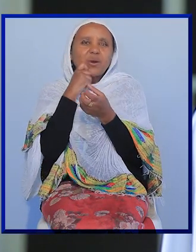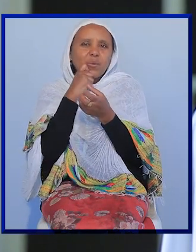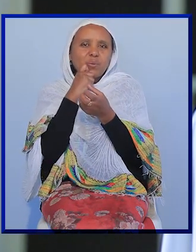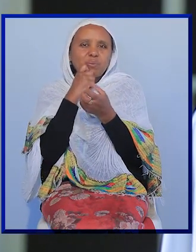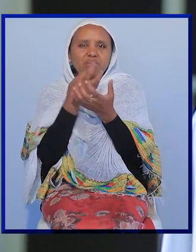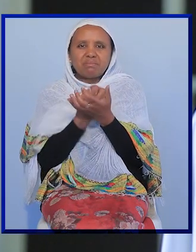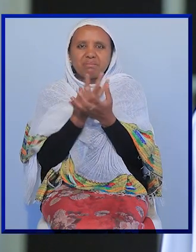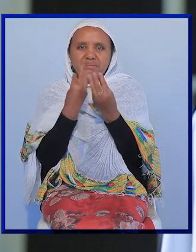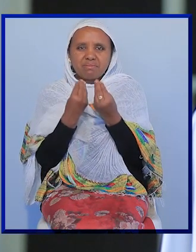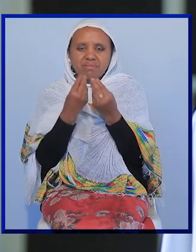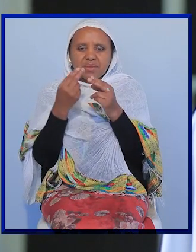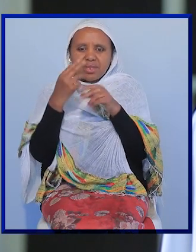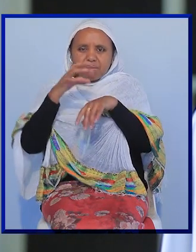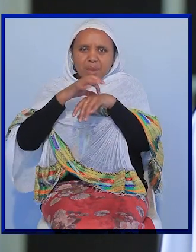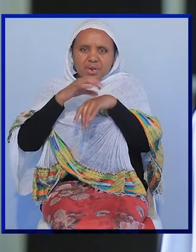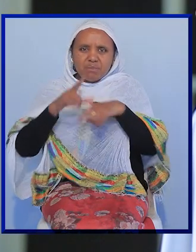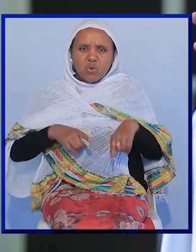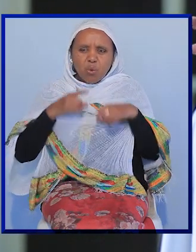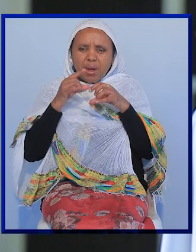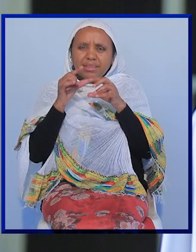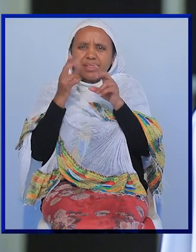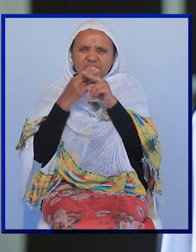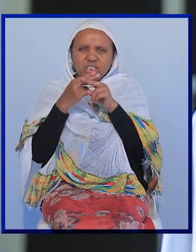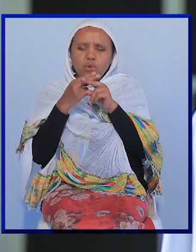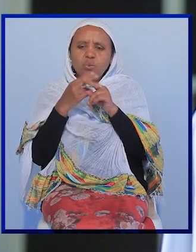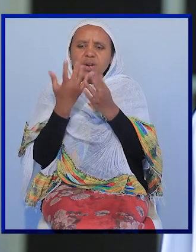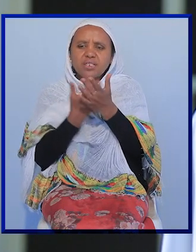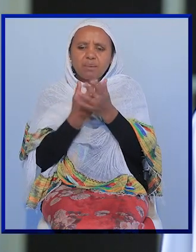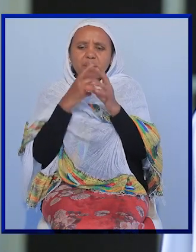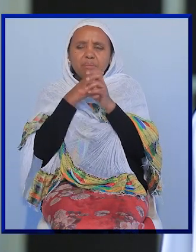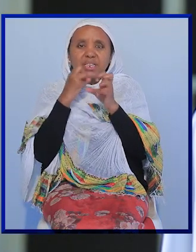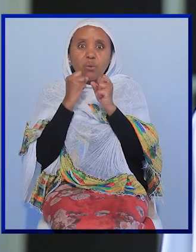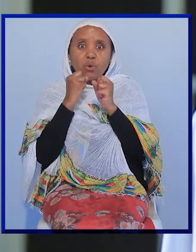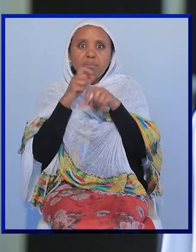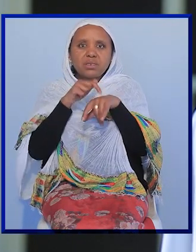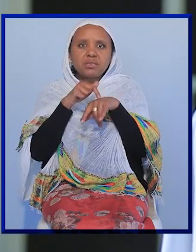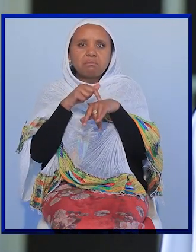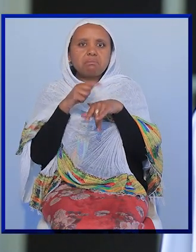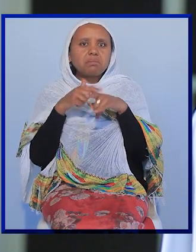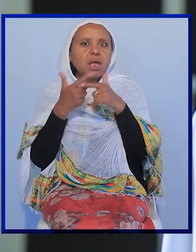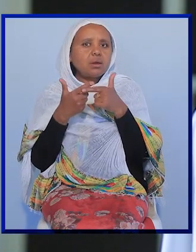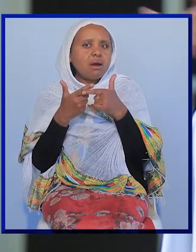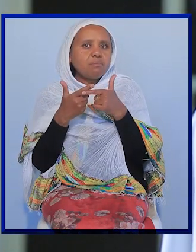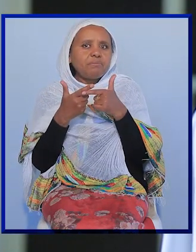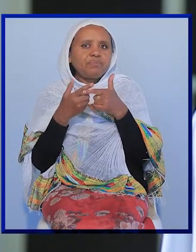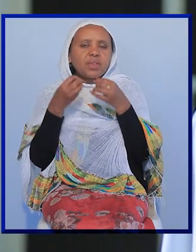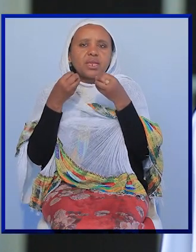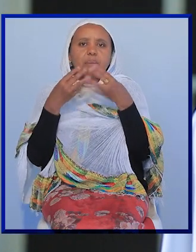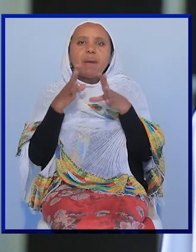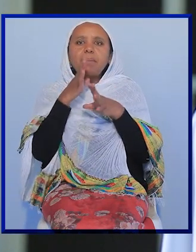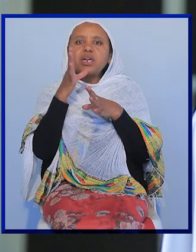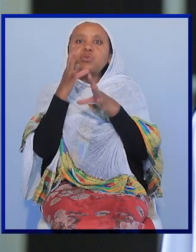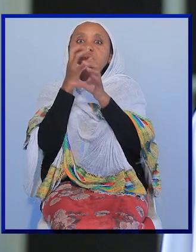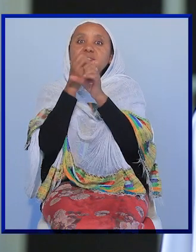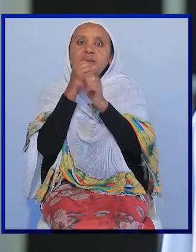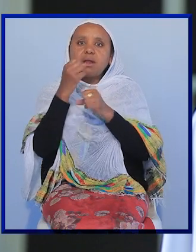የዚህ ምድር ጊዜ አጭር ነው። እንደ ሳር የምንጠወልግበት ነው። እንደ ሳር በምንጠወልግበት ጊዜ ታዲያ የማይጠወልጉትን